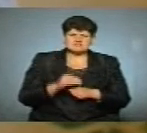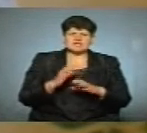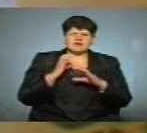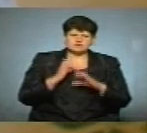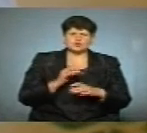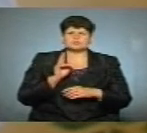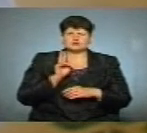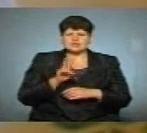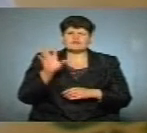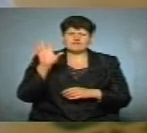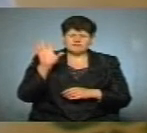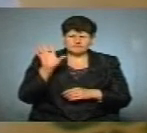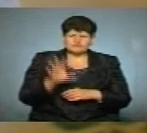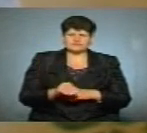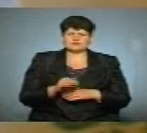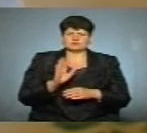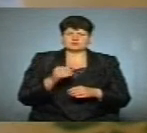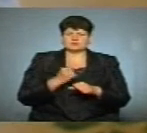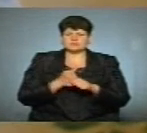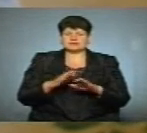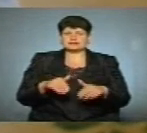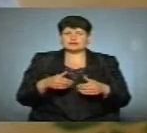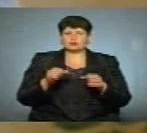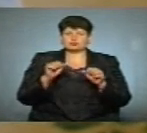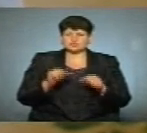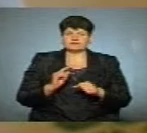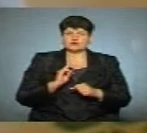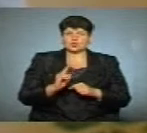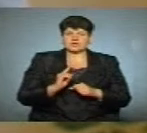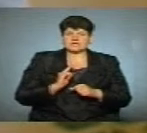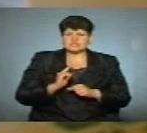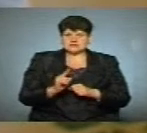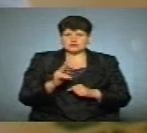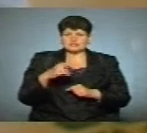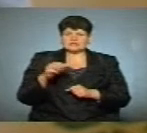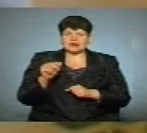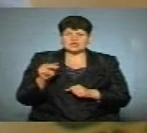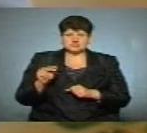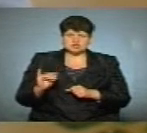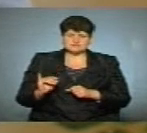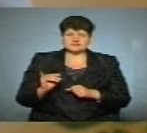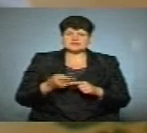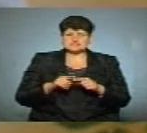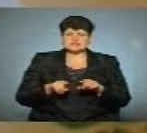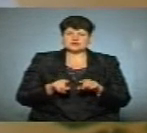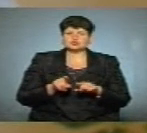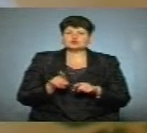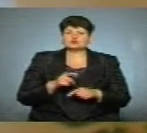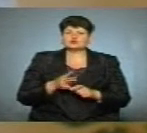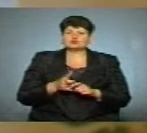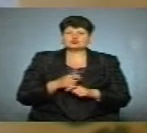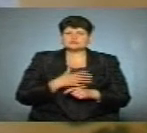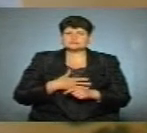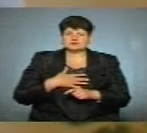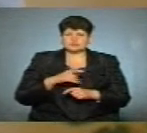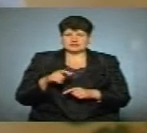буде повноцінна робота громадського транспорту. Ми дамо можливість доїзду до дач, тому що це також теж дуже турбувало людей. Все це